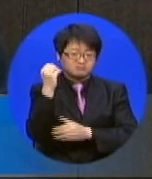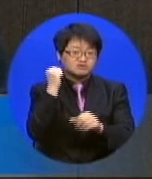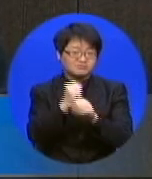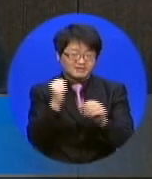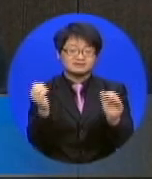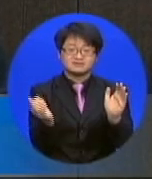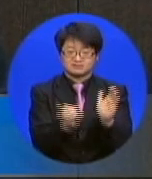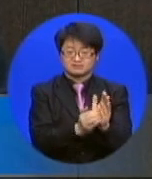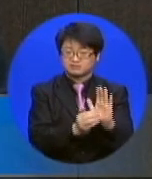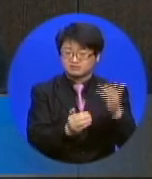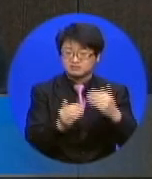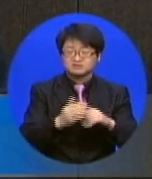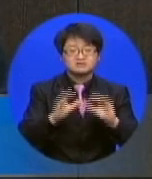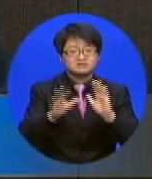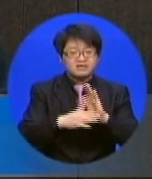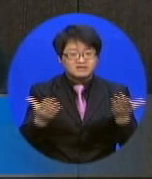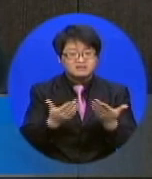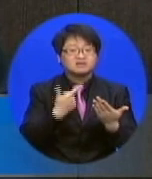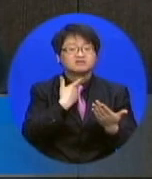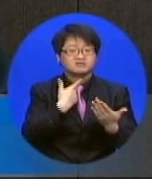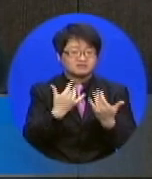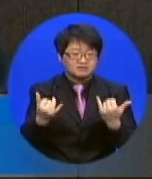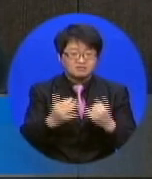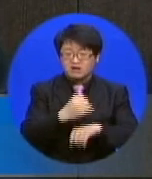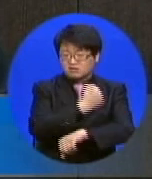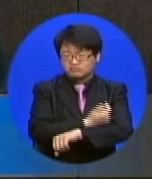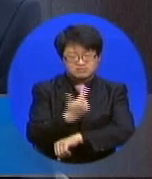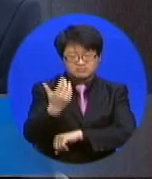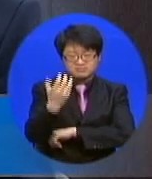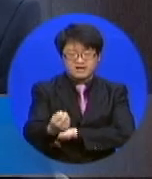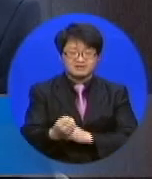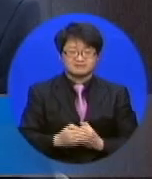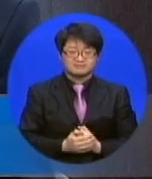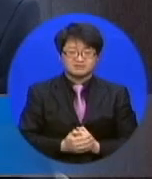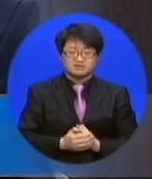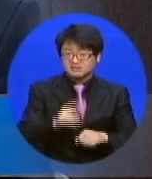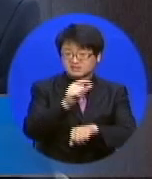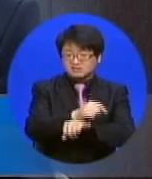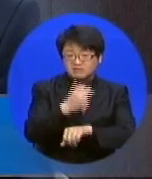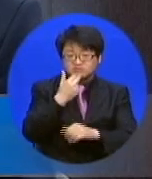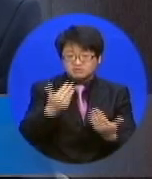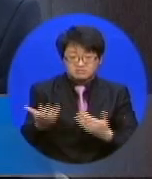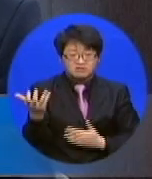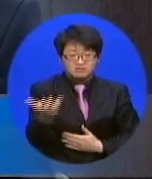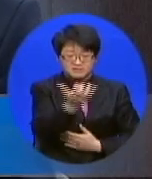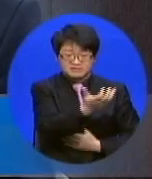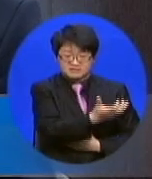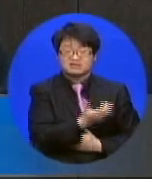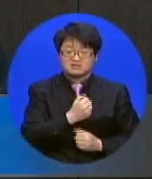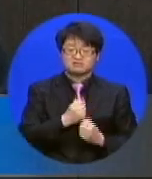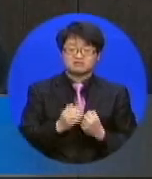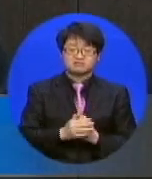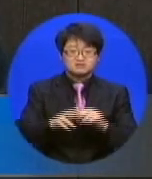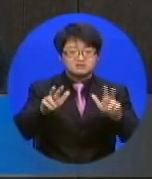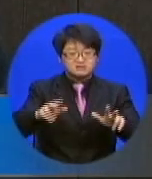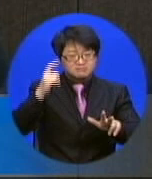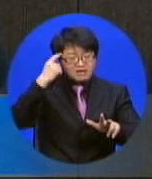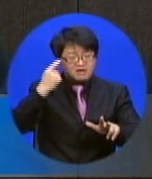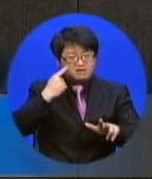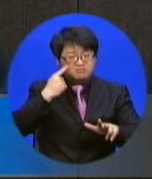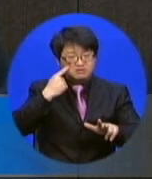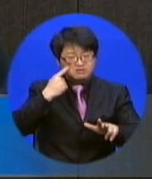됐는데 그때 임직원들하고 참 고생 많이 했습니다. 사무실이 없어가지고 이사도 다니고 지금